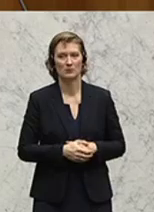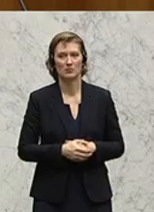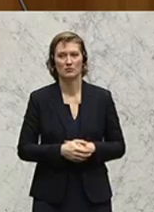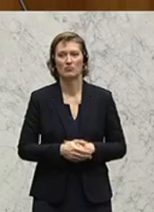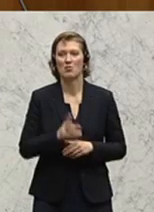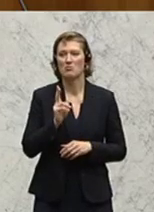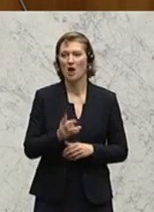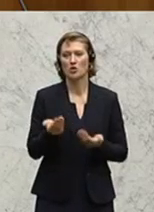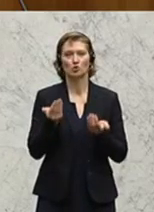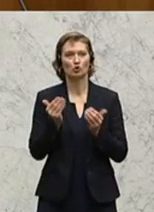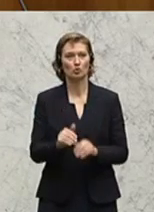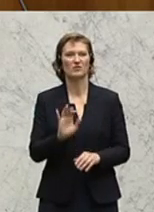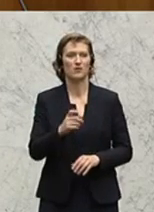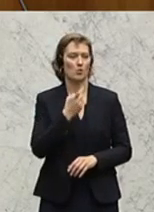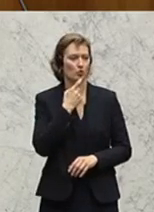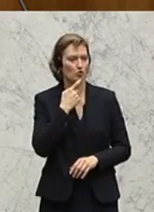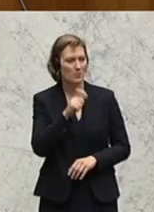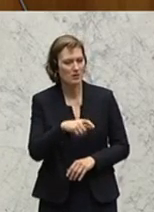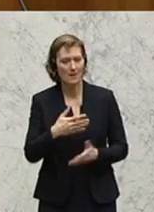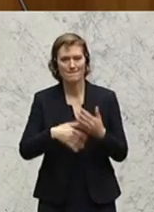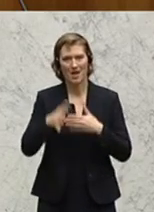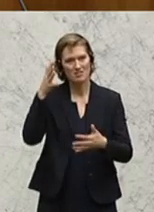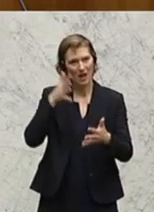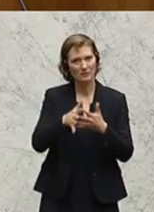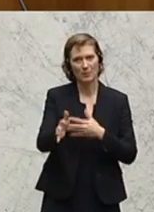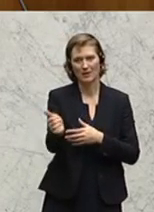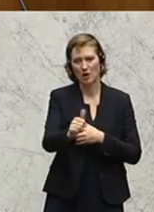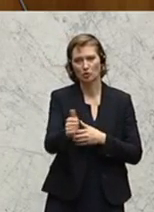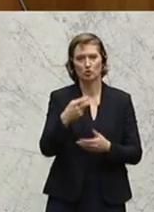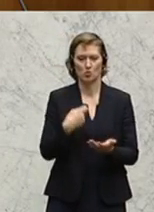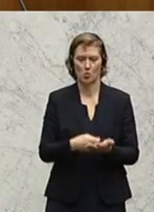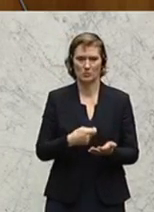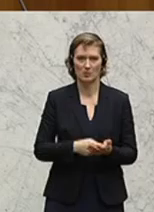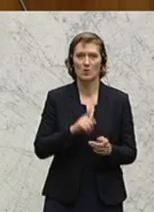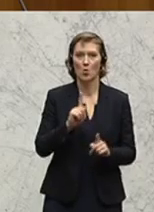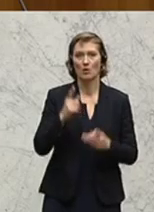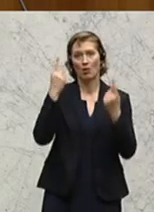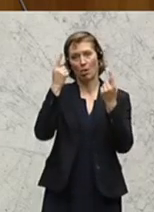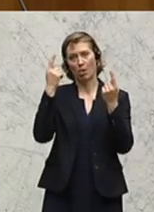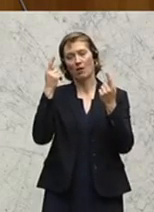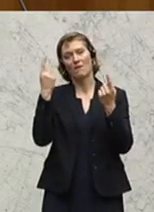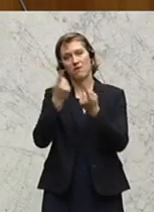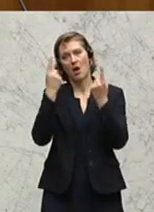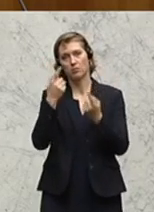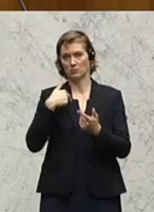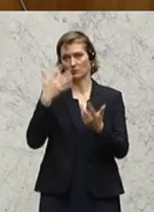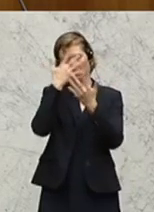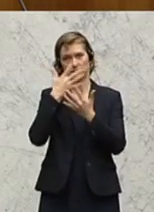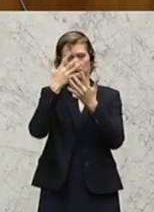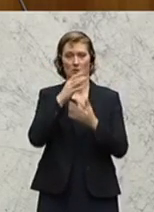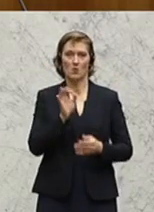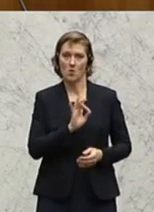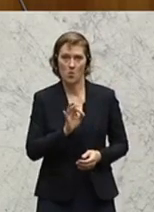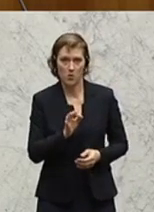verbesserte Konsumentenschutzbestimmungen, das heißt eine transparente Kostenabschätzung, Schutz vor irreführender Werbung, ein